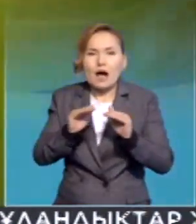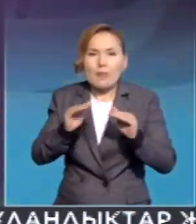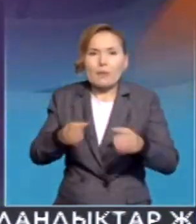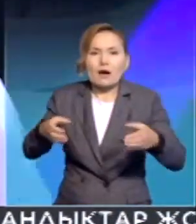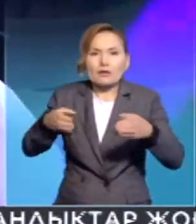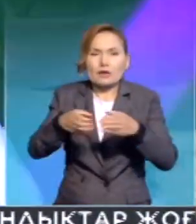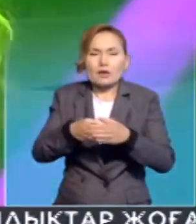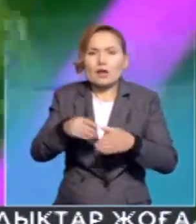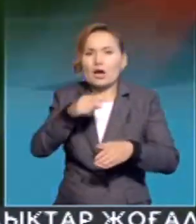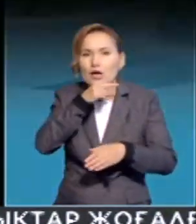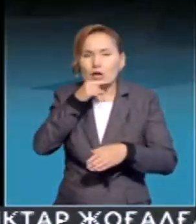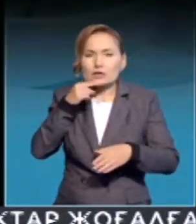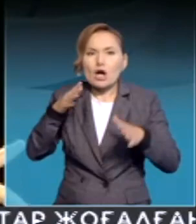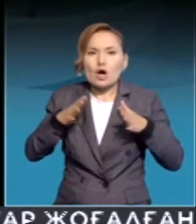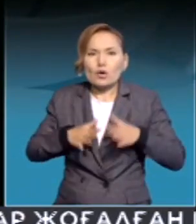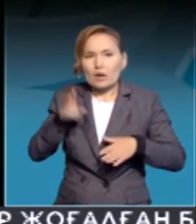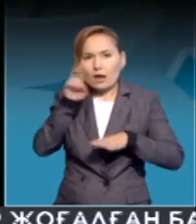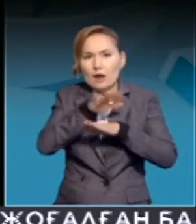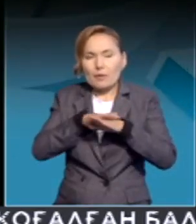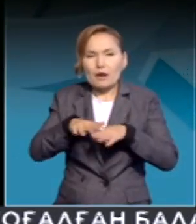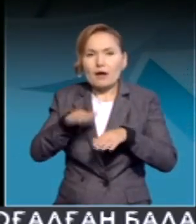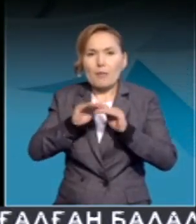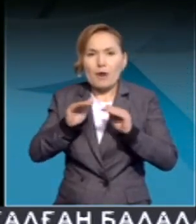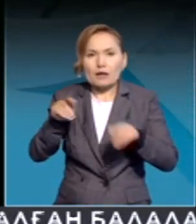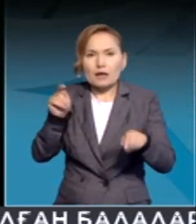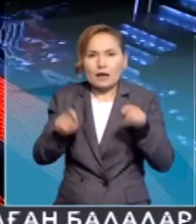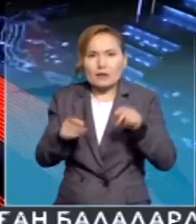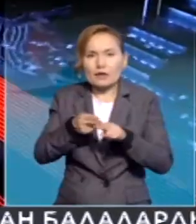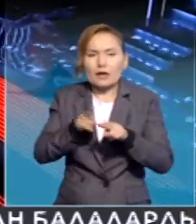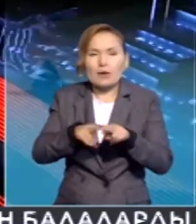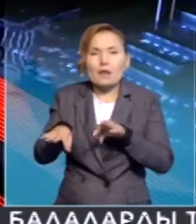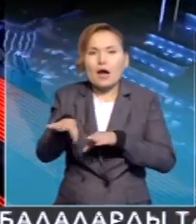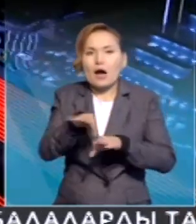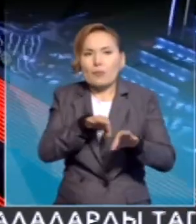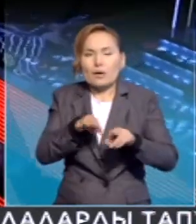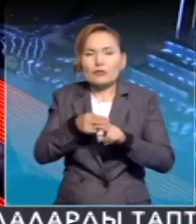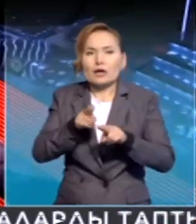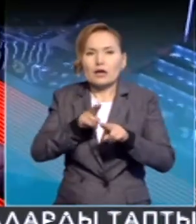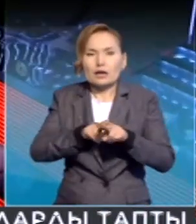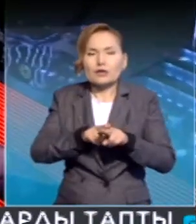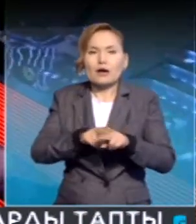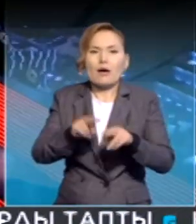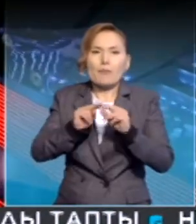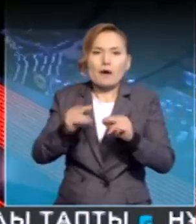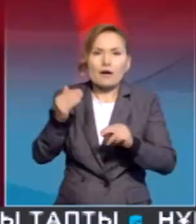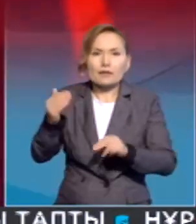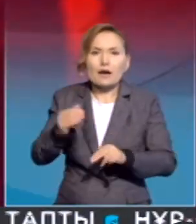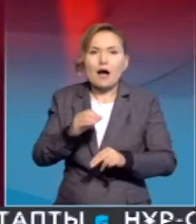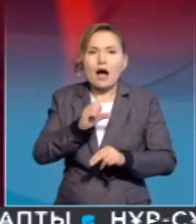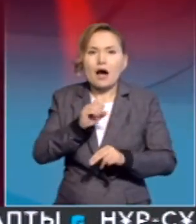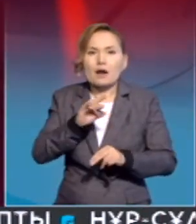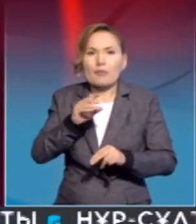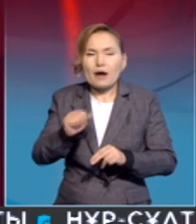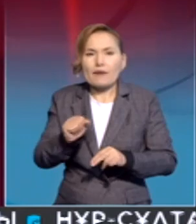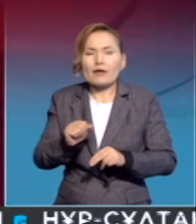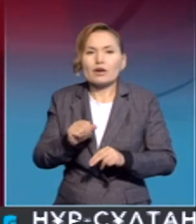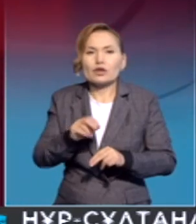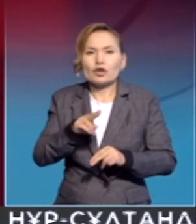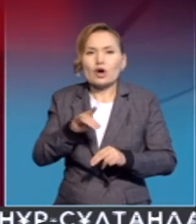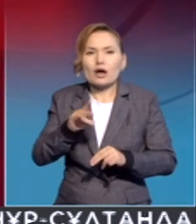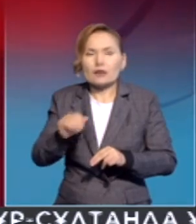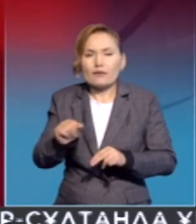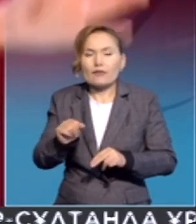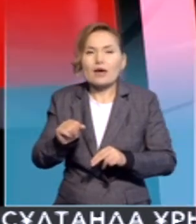қосқан жобаға Ресей, Грузия елдерінен де үміткерлер қатысты. Жоба тәлімгерлері Жұбан Жексенұлы, Маржан Раппаева, Жанар Дұғалова, Дастан